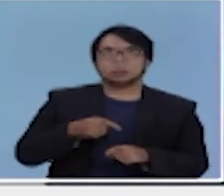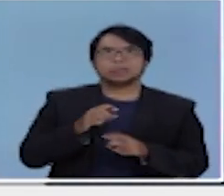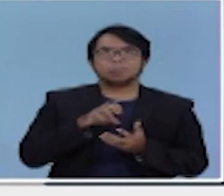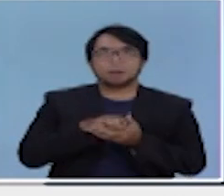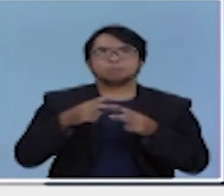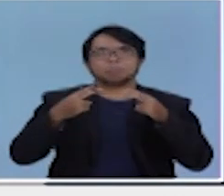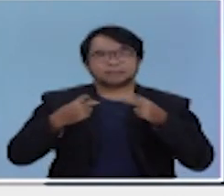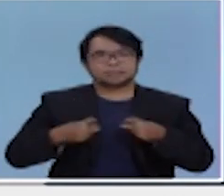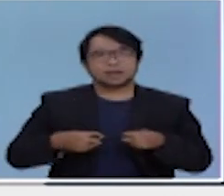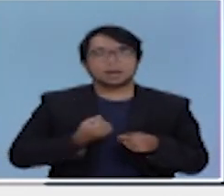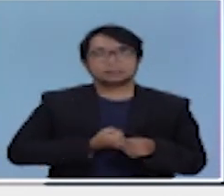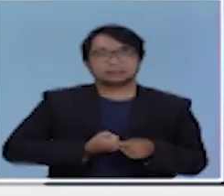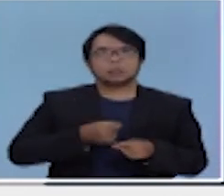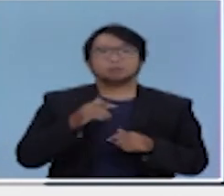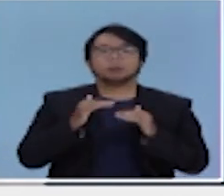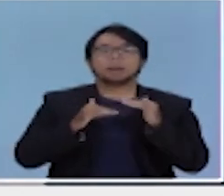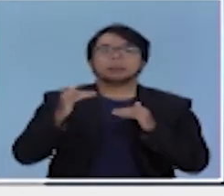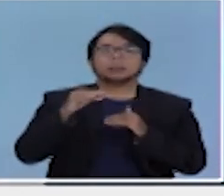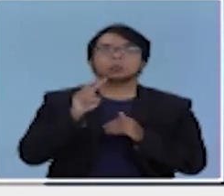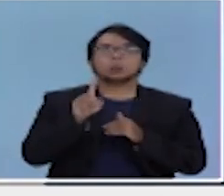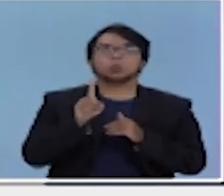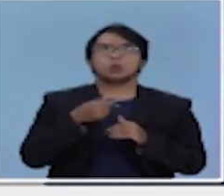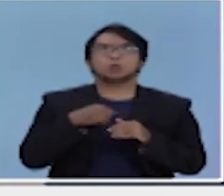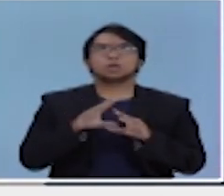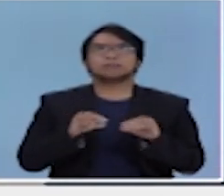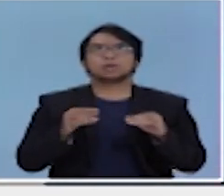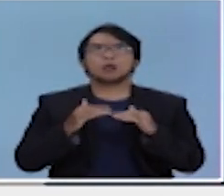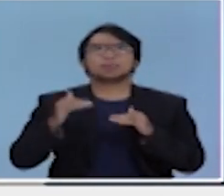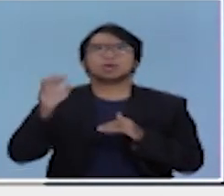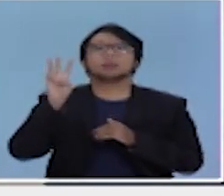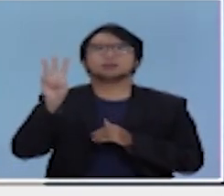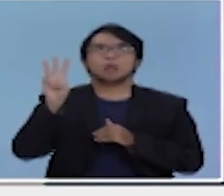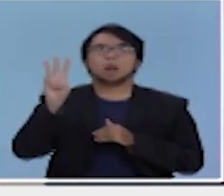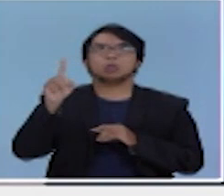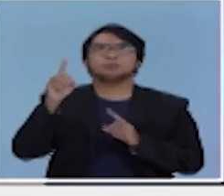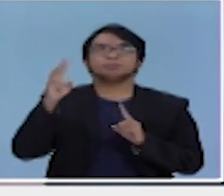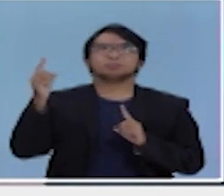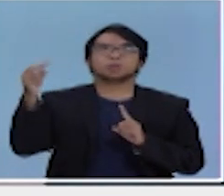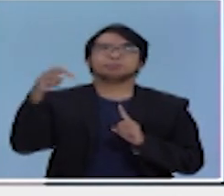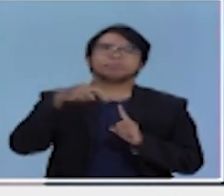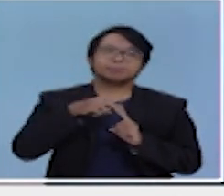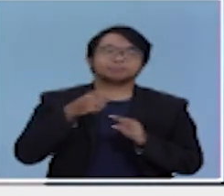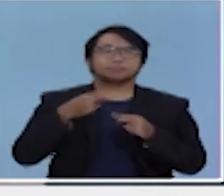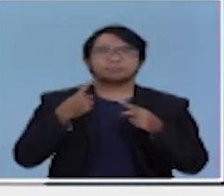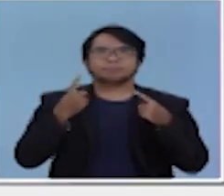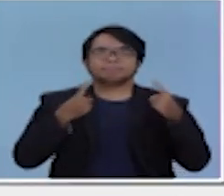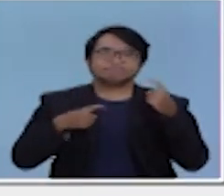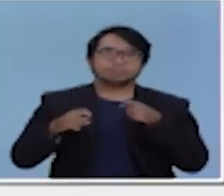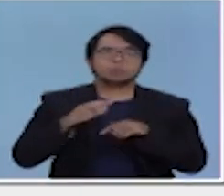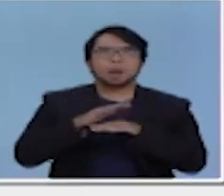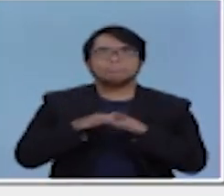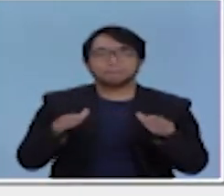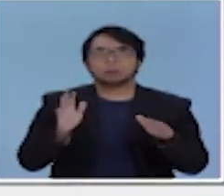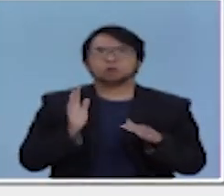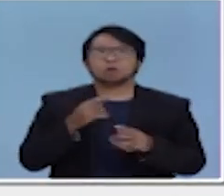sangat memudahkan sekali dan aku juga tahu gimana kebersihannya seperti apa yang tadi juga di sektor yang lainnya jadi lebih aman cuman